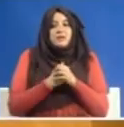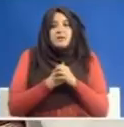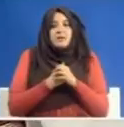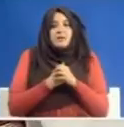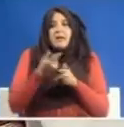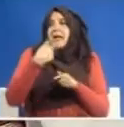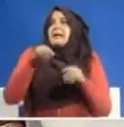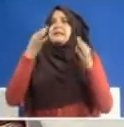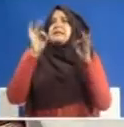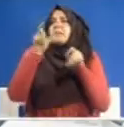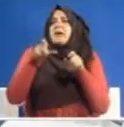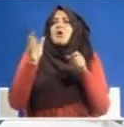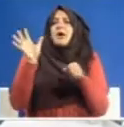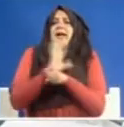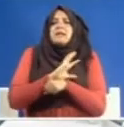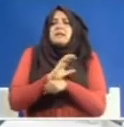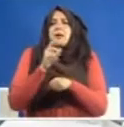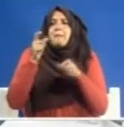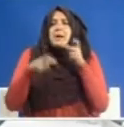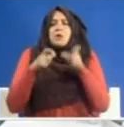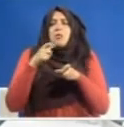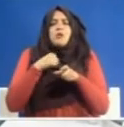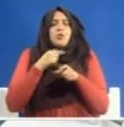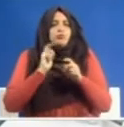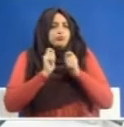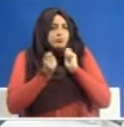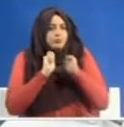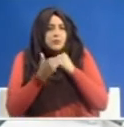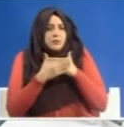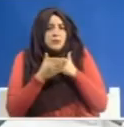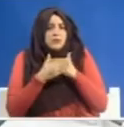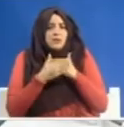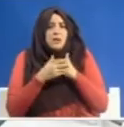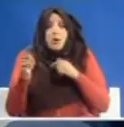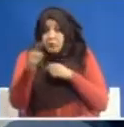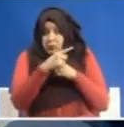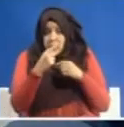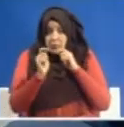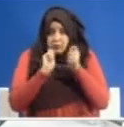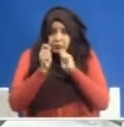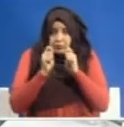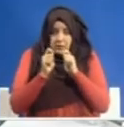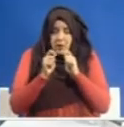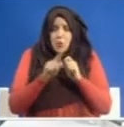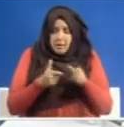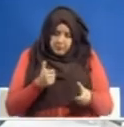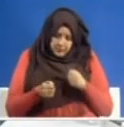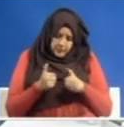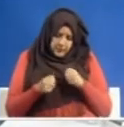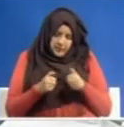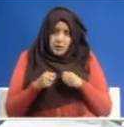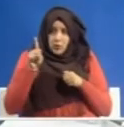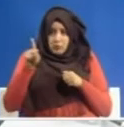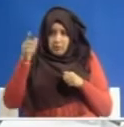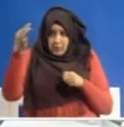في 10 ولا في 15 ولا نحدثه ونرشده، هو حاكم هذاك الجهاز من يديه. يعني في اللحظات التي